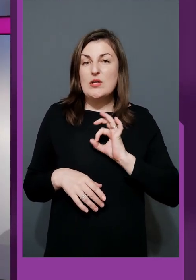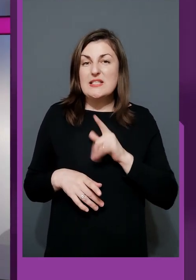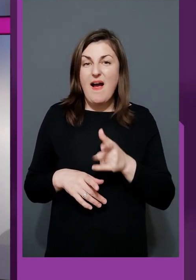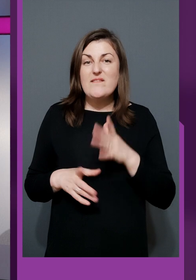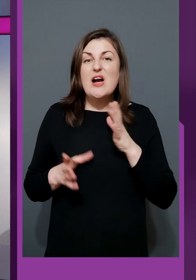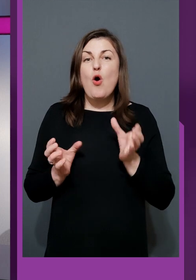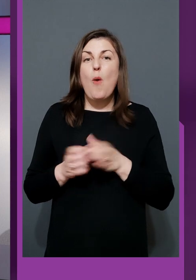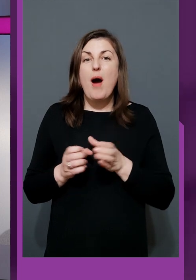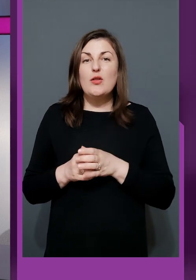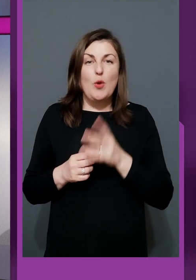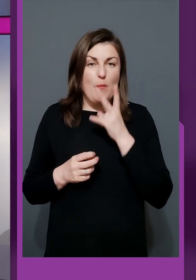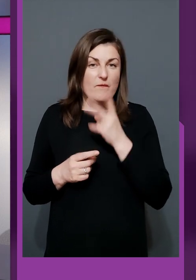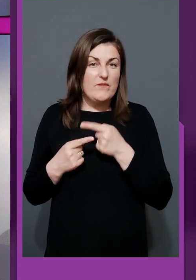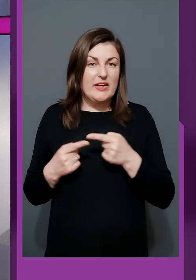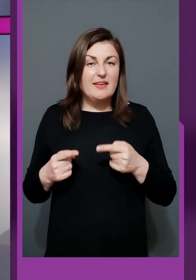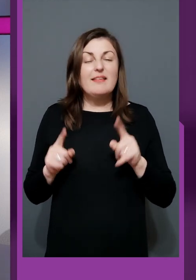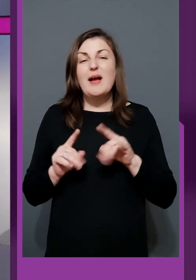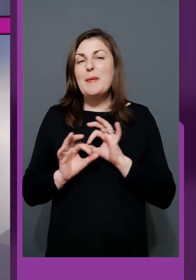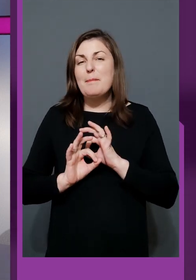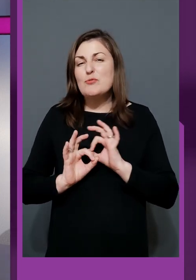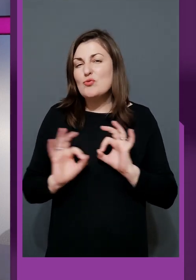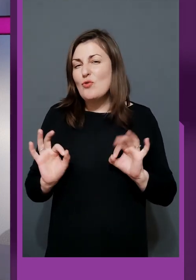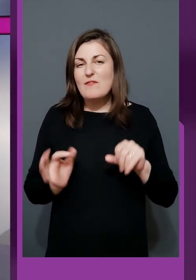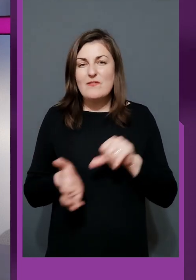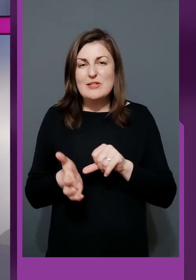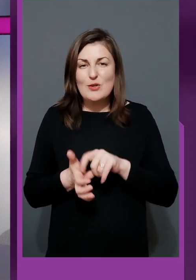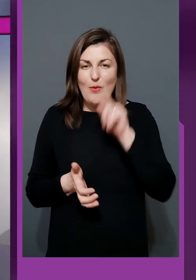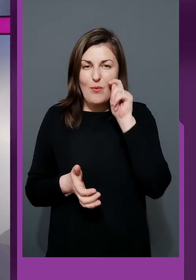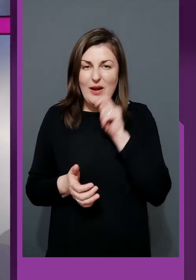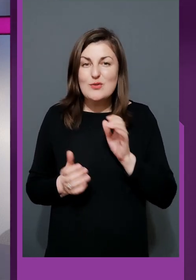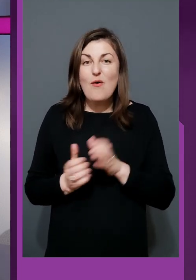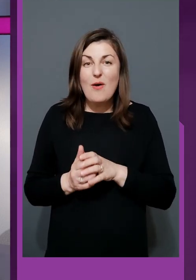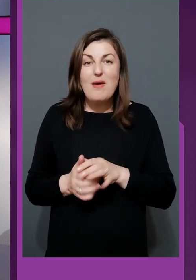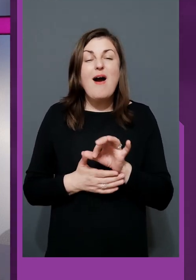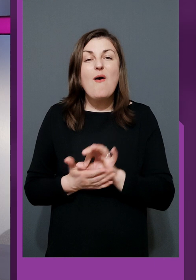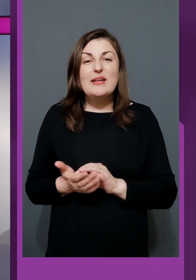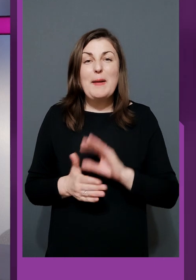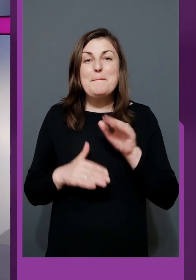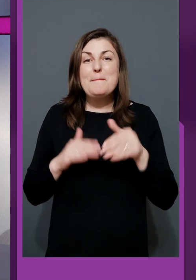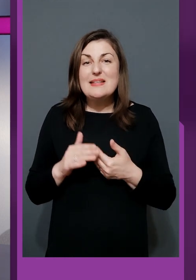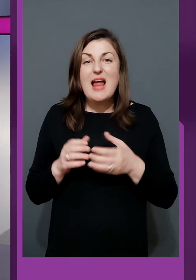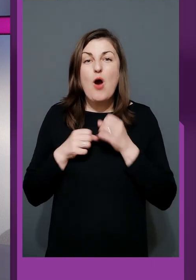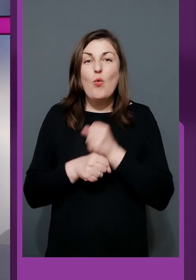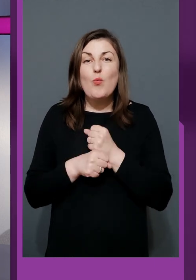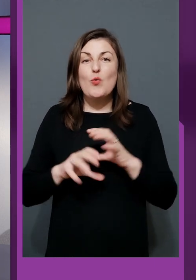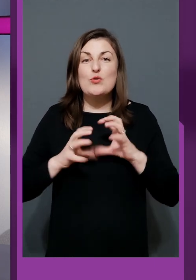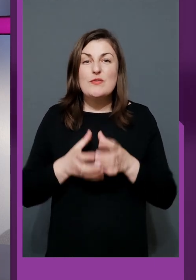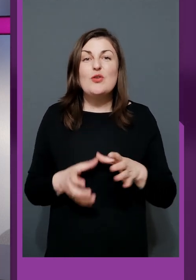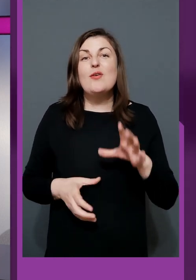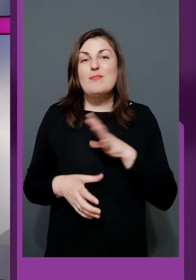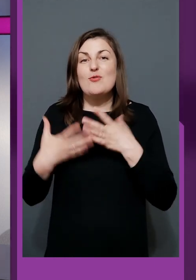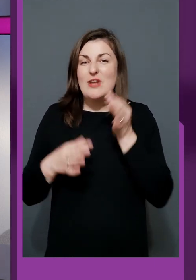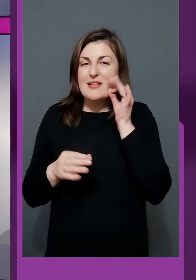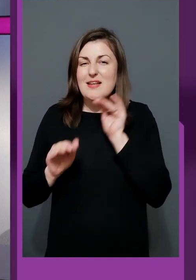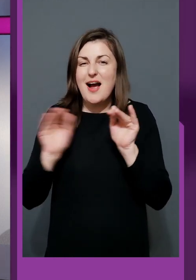командному виді так прекрасний чудовий виступ української команди і одразу після Кубку світу був